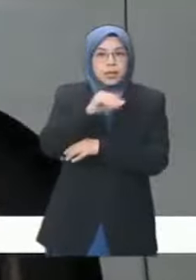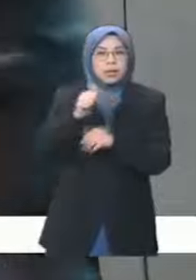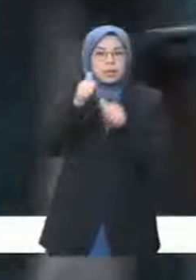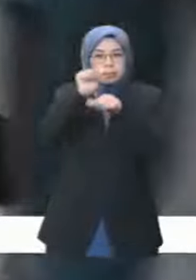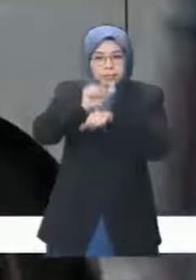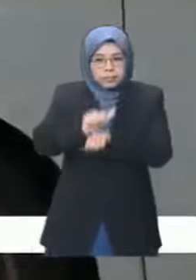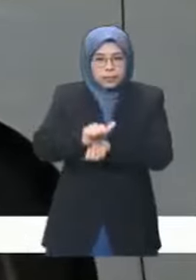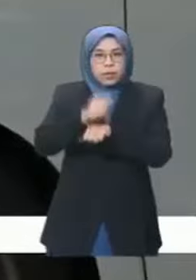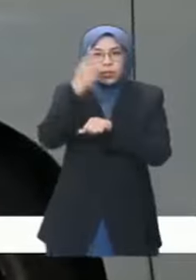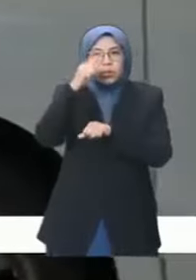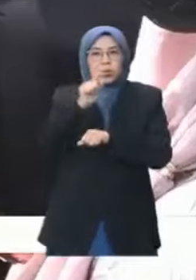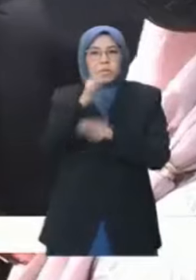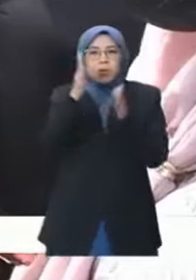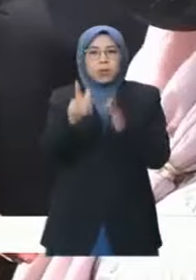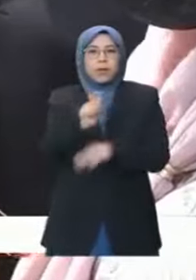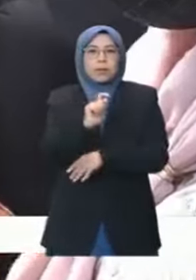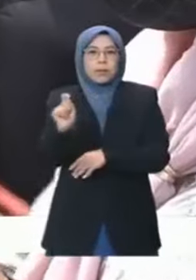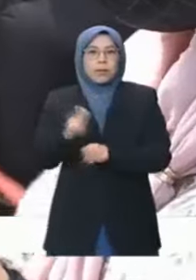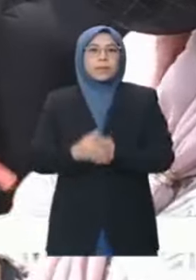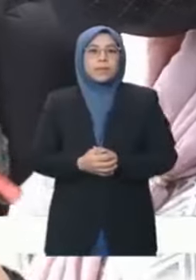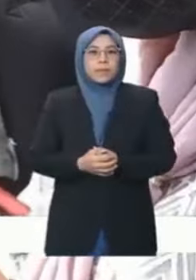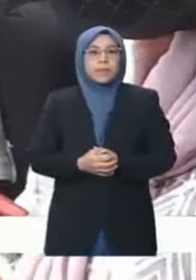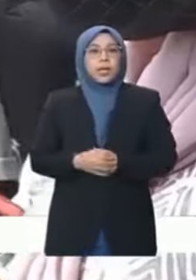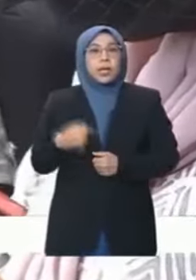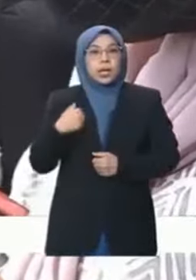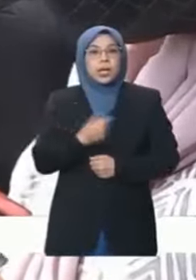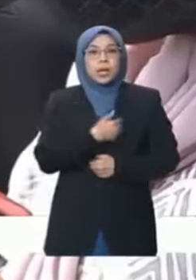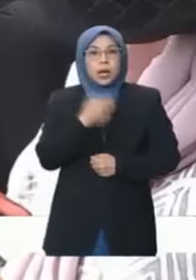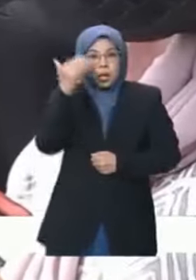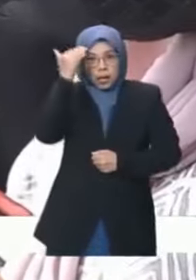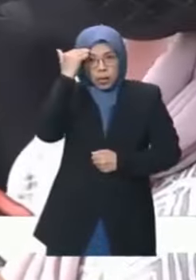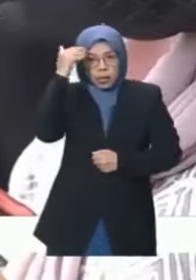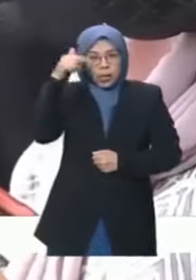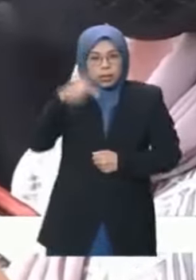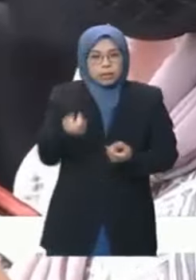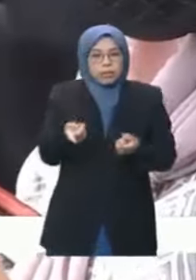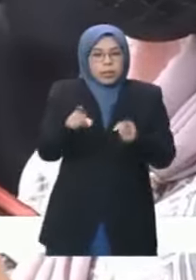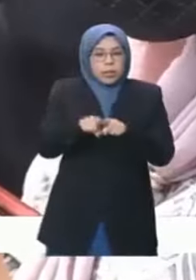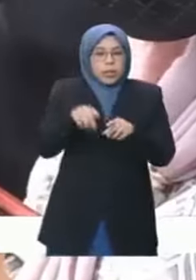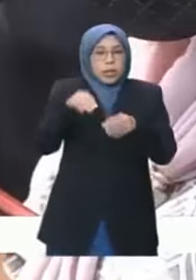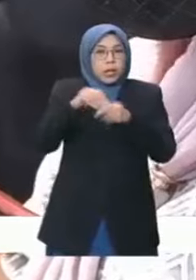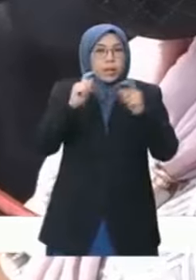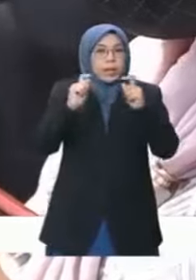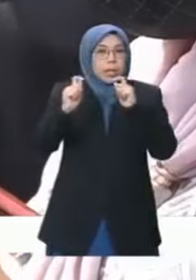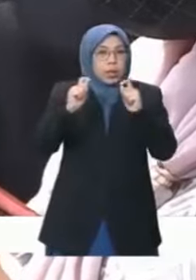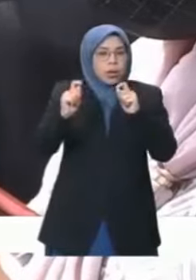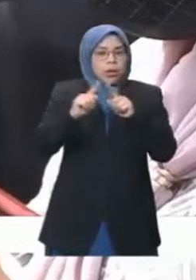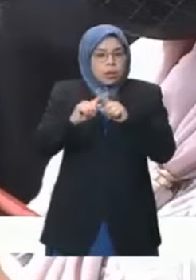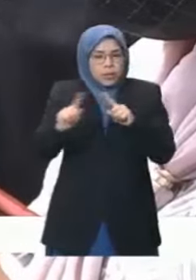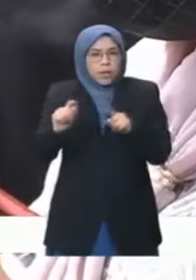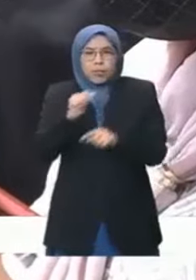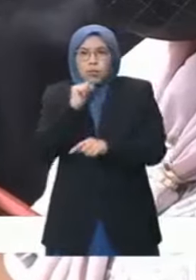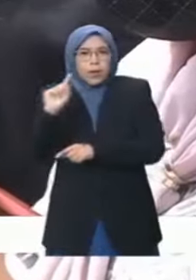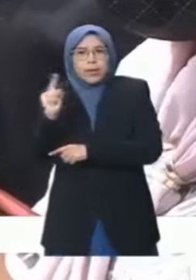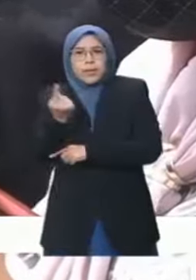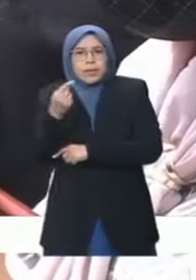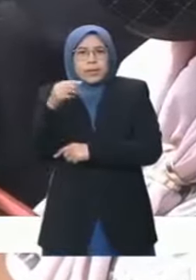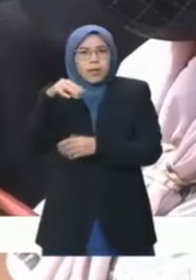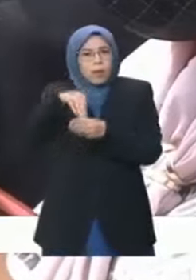dan budaya ketimuran. Kita tahu ini berlaku dalam TikTok tapi masalahnya bukan di TikTok